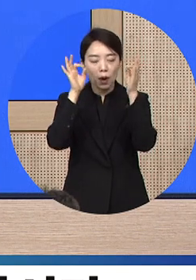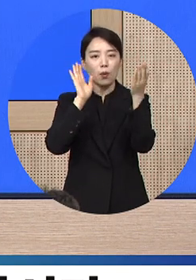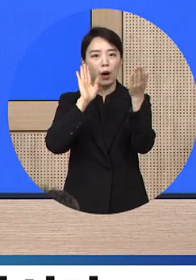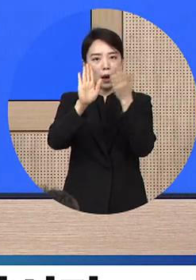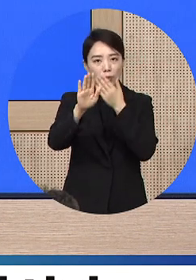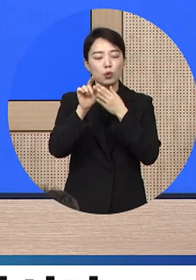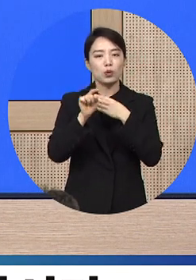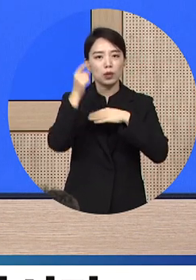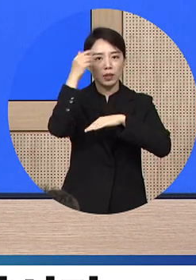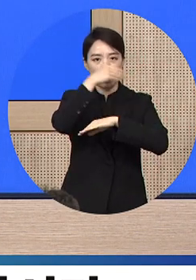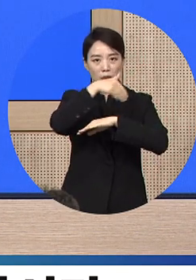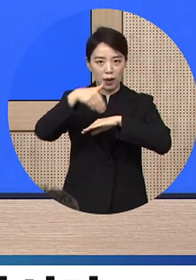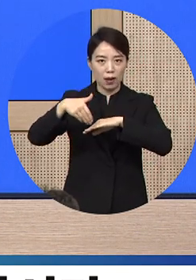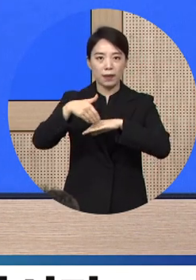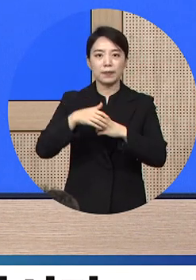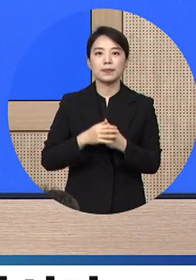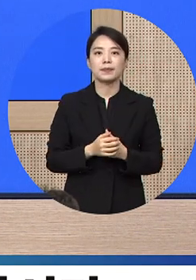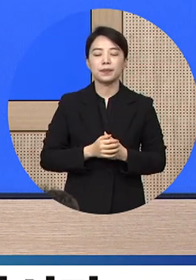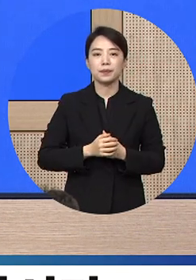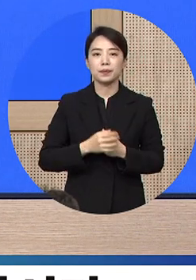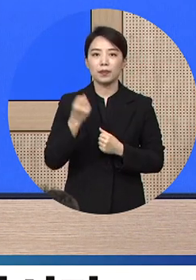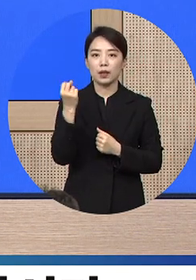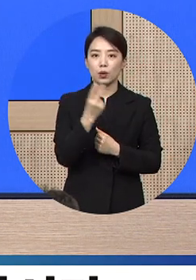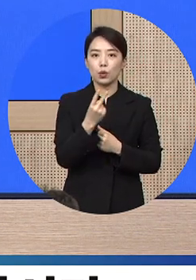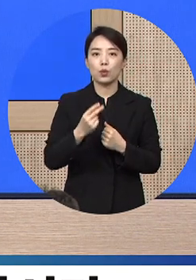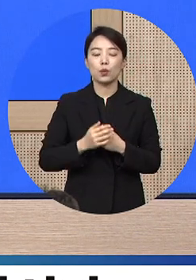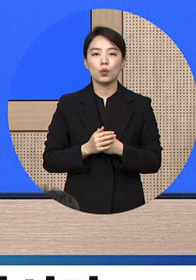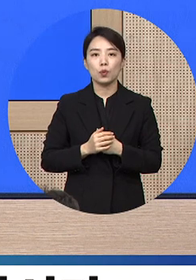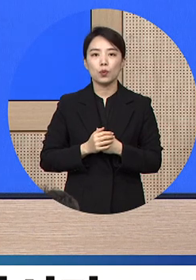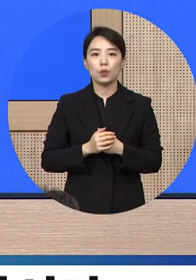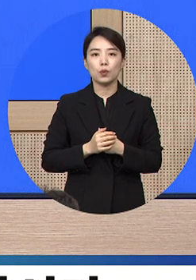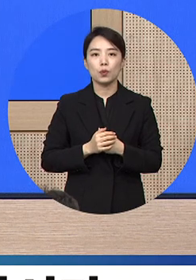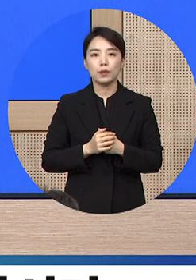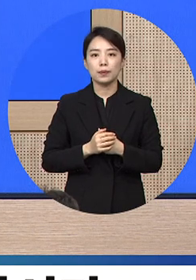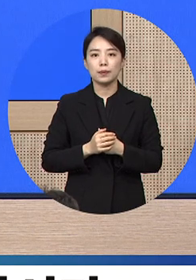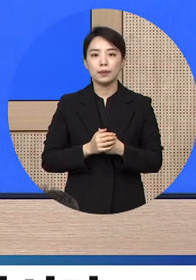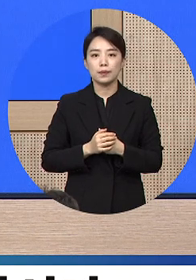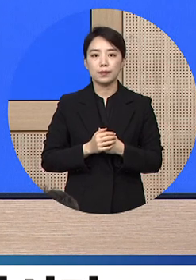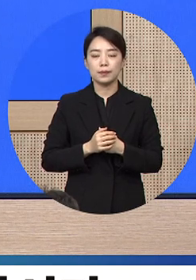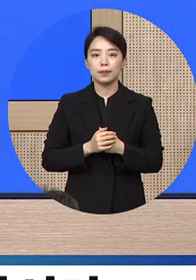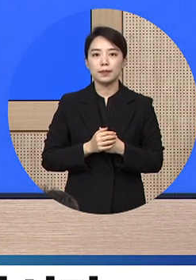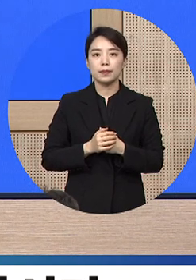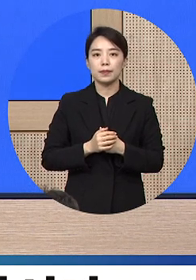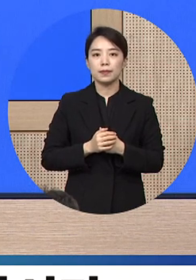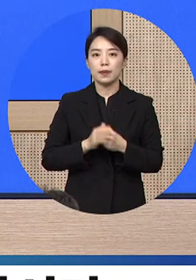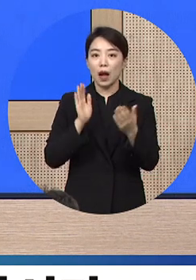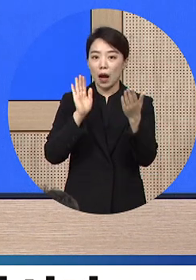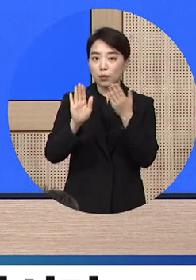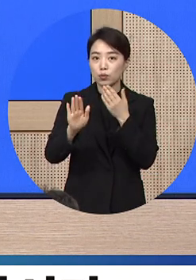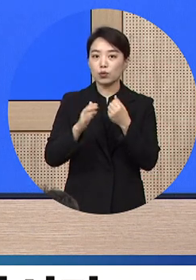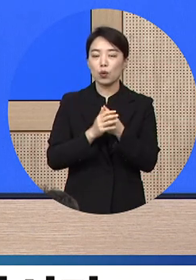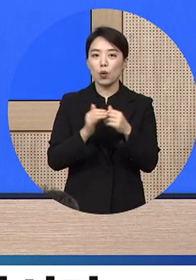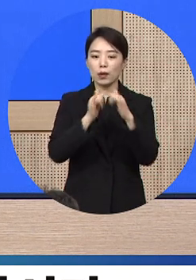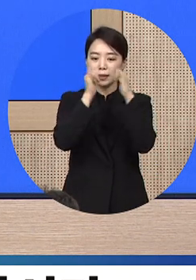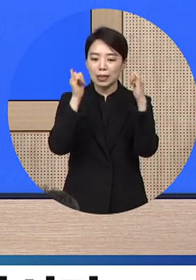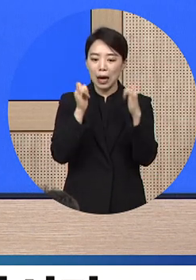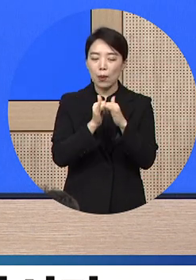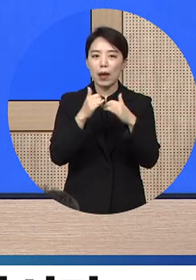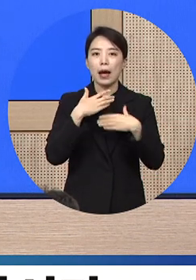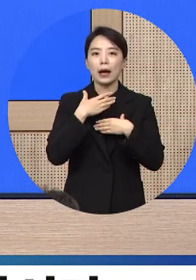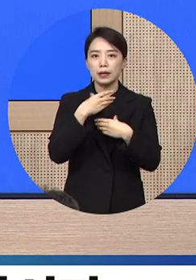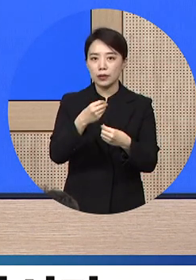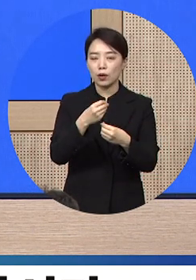것이라는 말씀을 드립니다. 또한 겸해서 앞으로 더욱 사회 안전망의